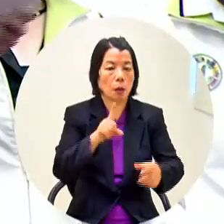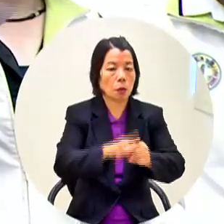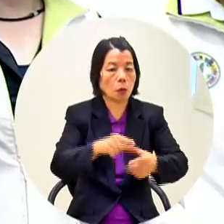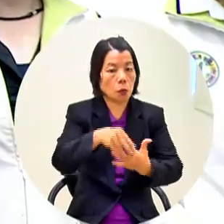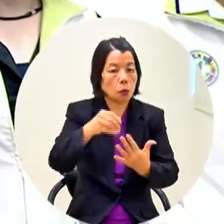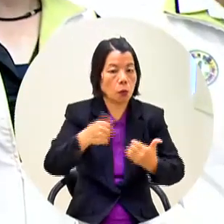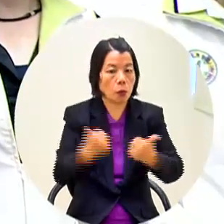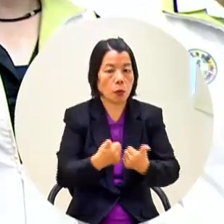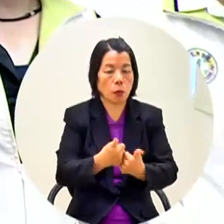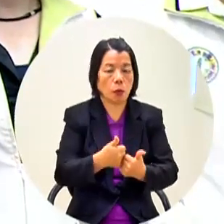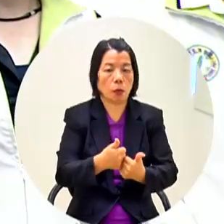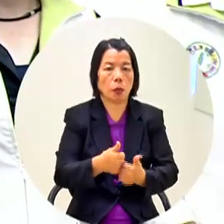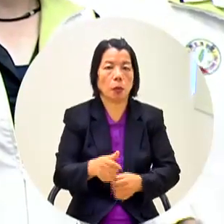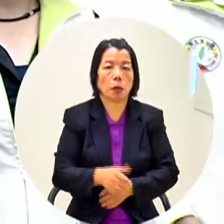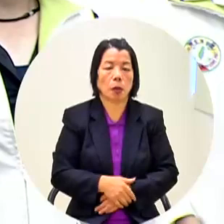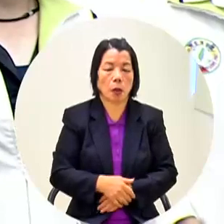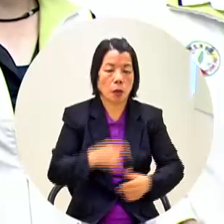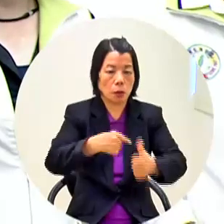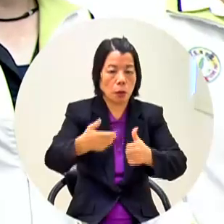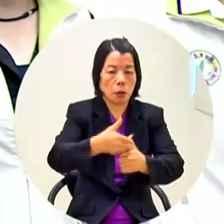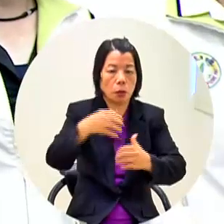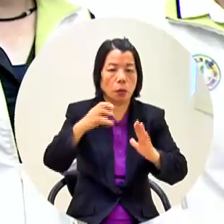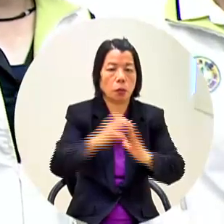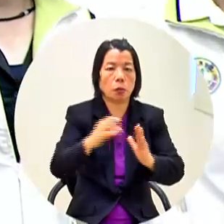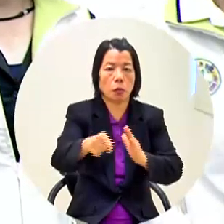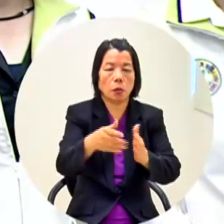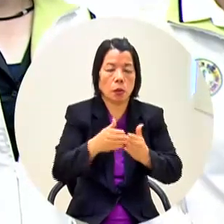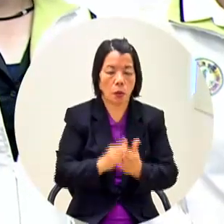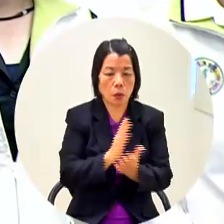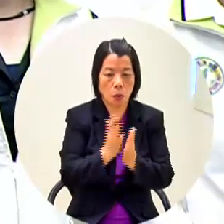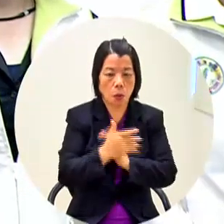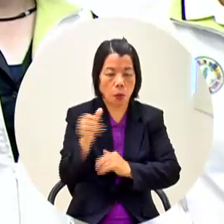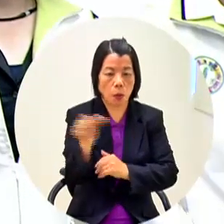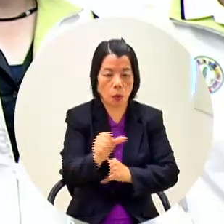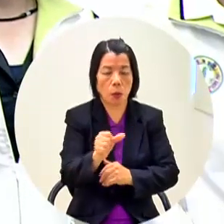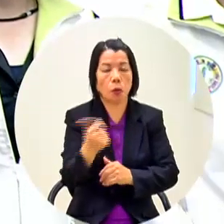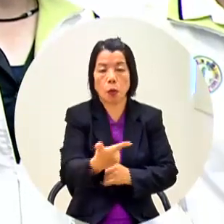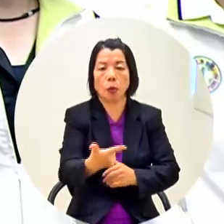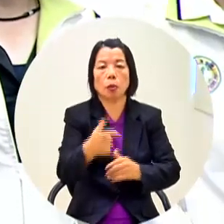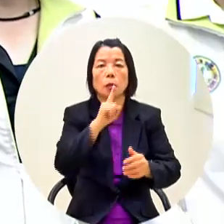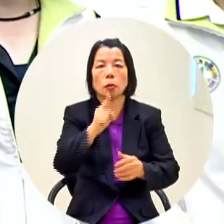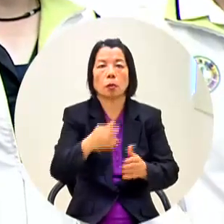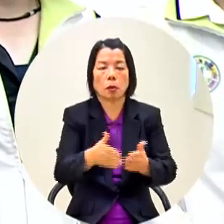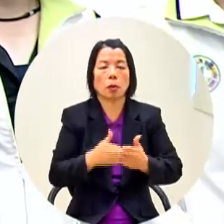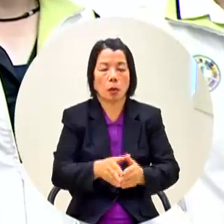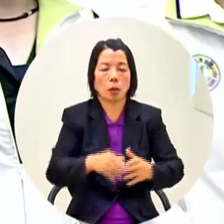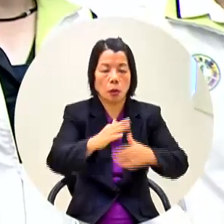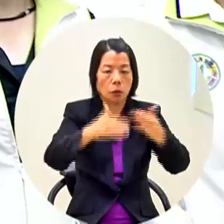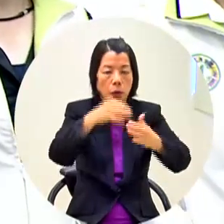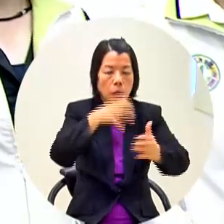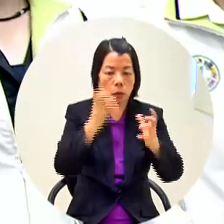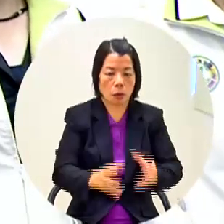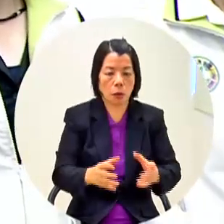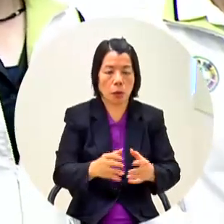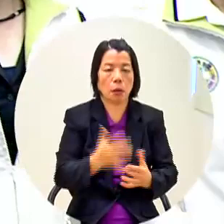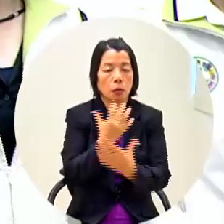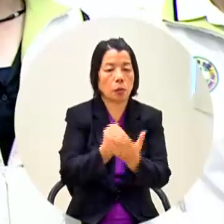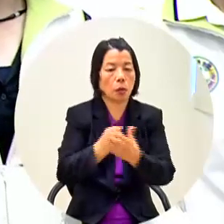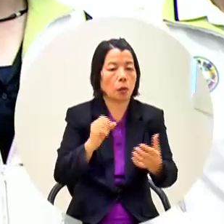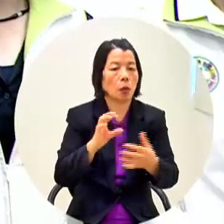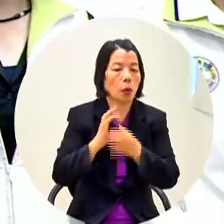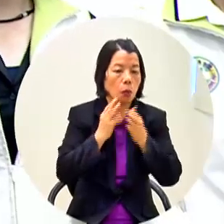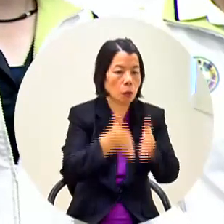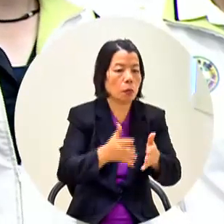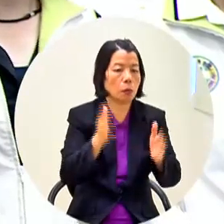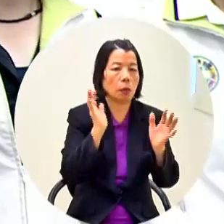求，教育局吴局长不满啊，提了6点声明，里面想讲什么？学校的设立与存在是为了孩子，不